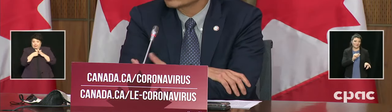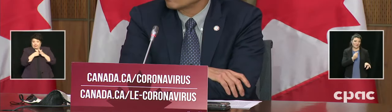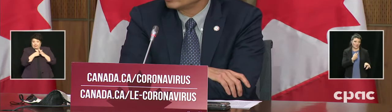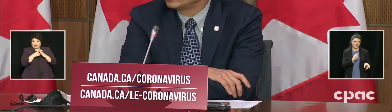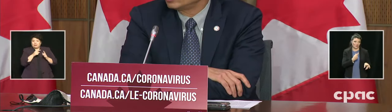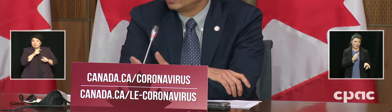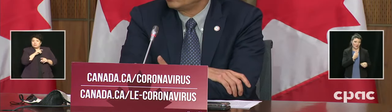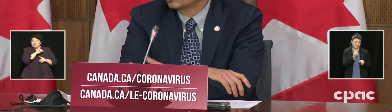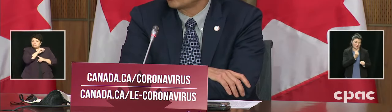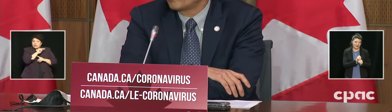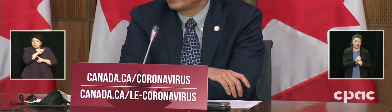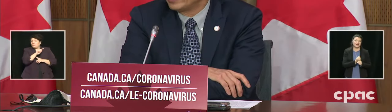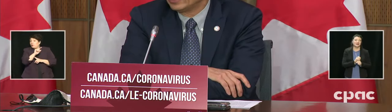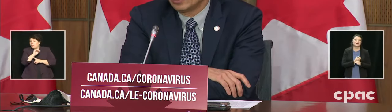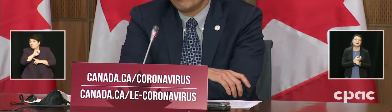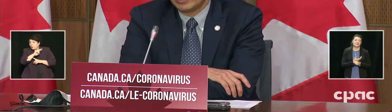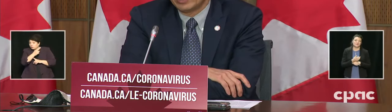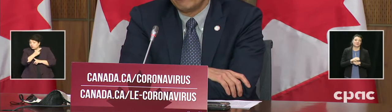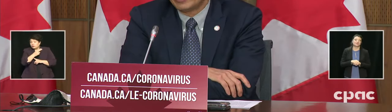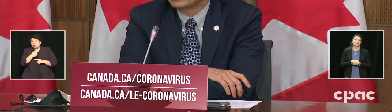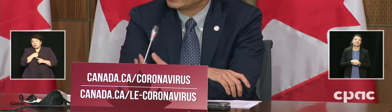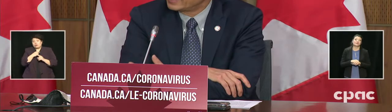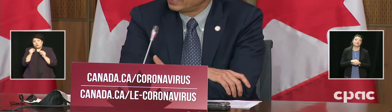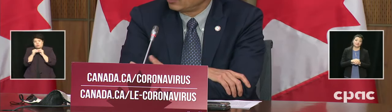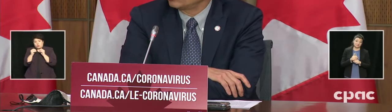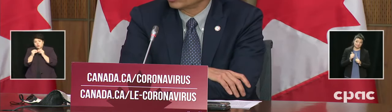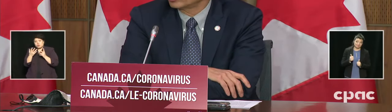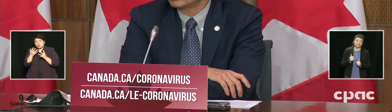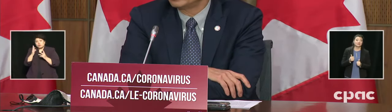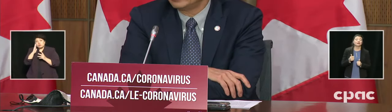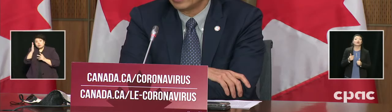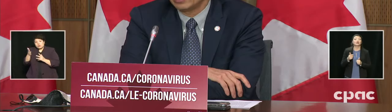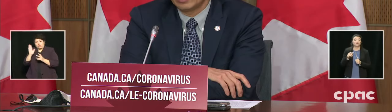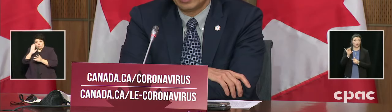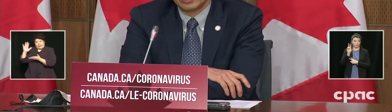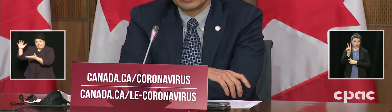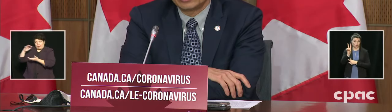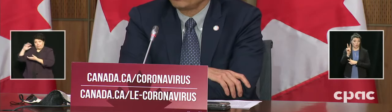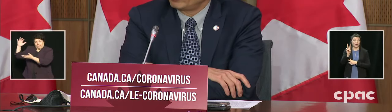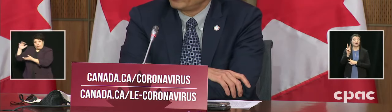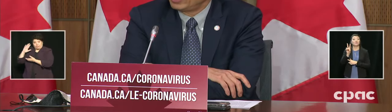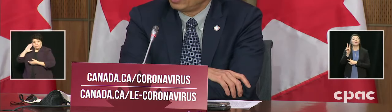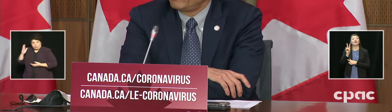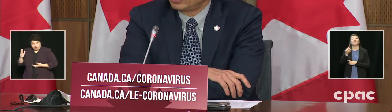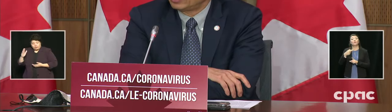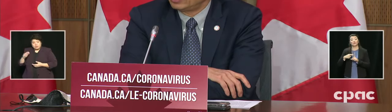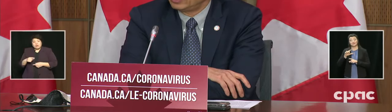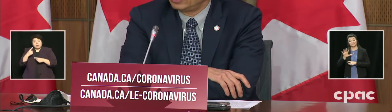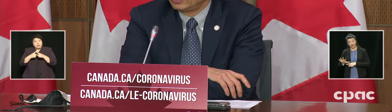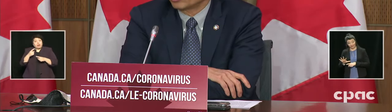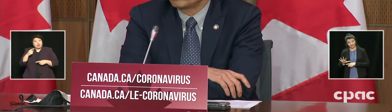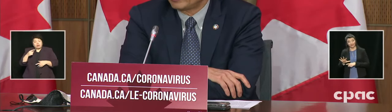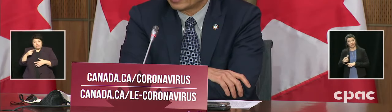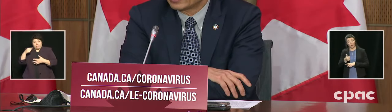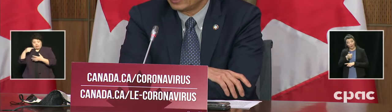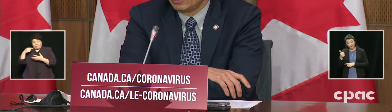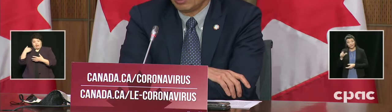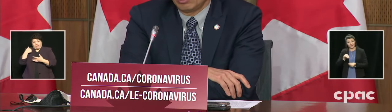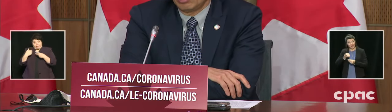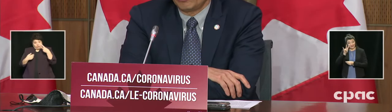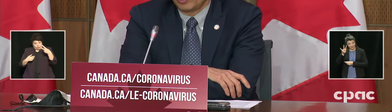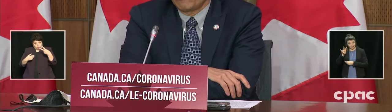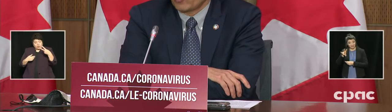on va recevoir des 2 compagnies. Mais avec les 5 autres candidats, si tout va bien avec les autres